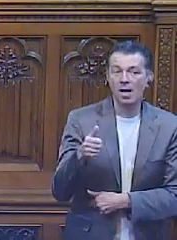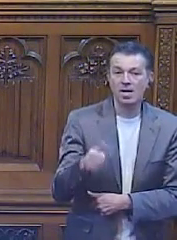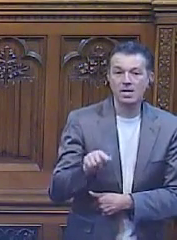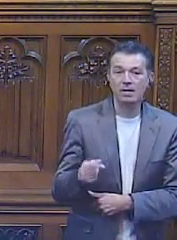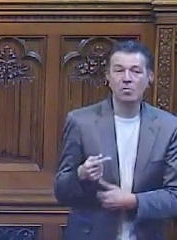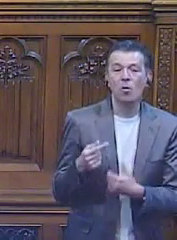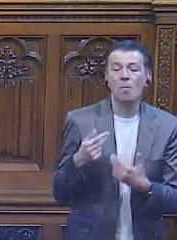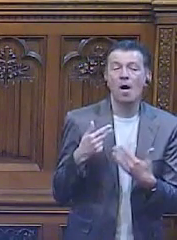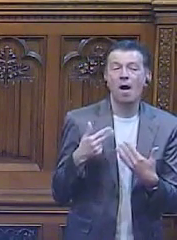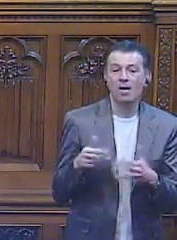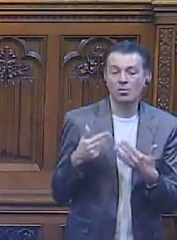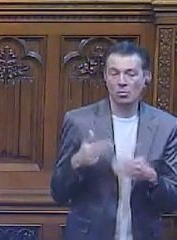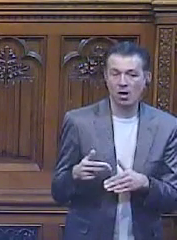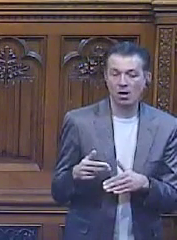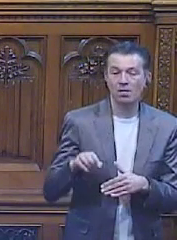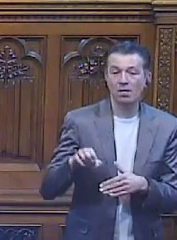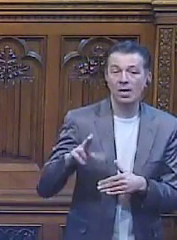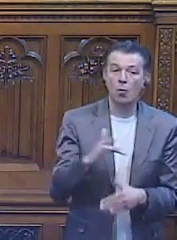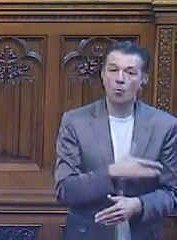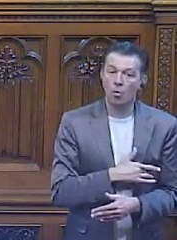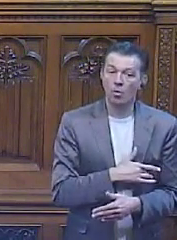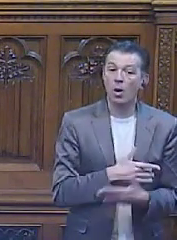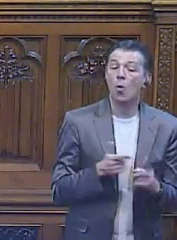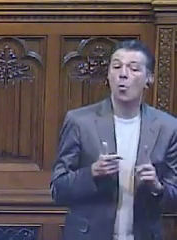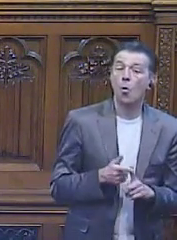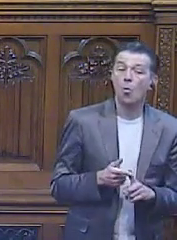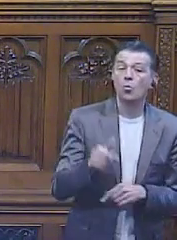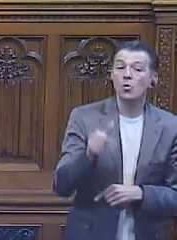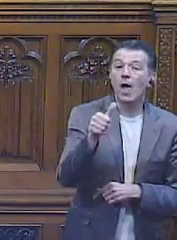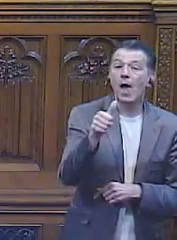6.88% sind EU-Bürger. Und meine Damen und Herren,